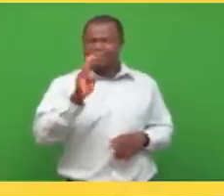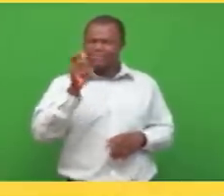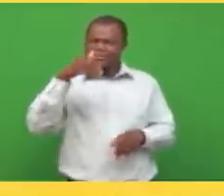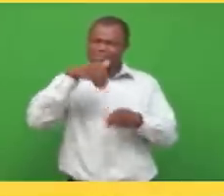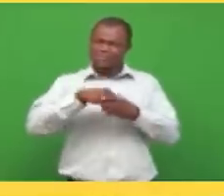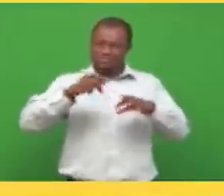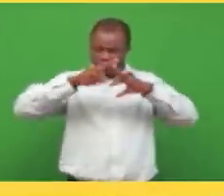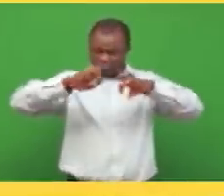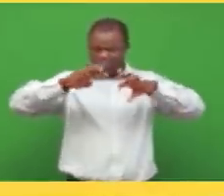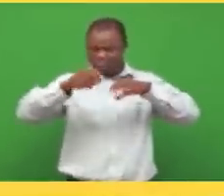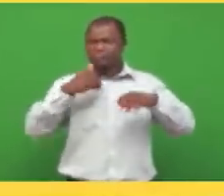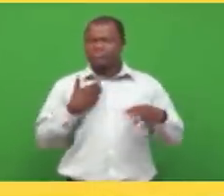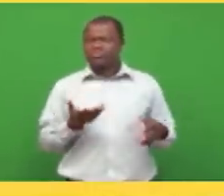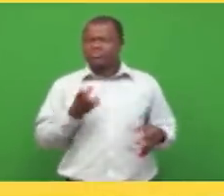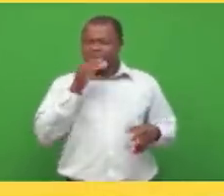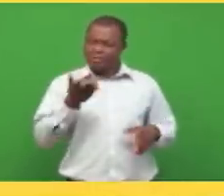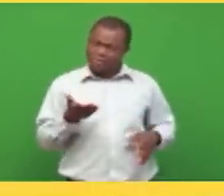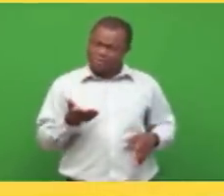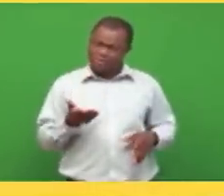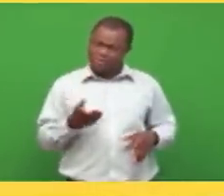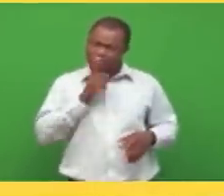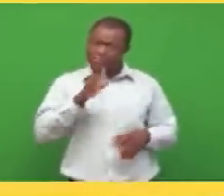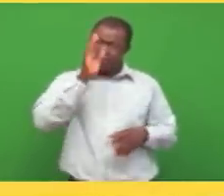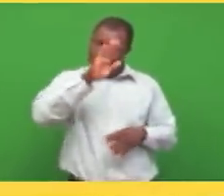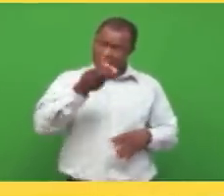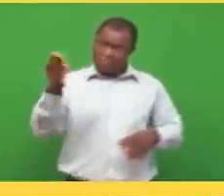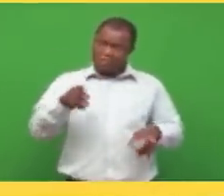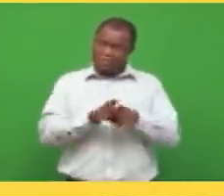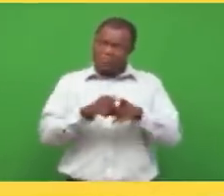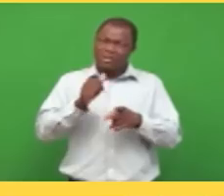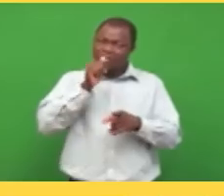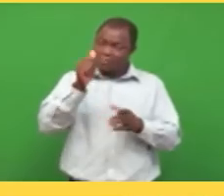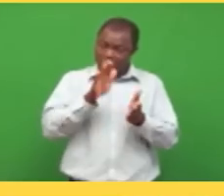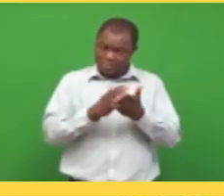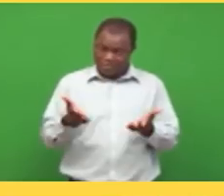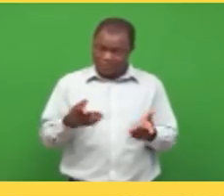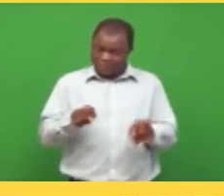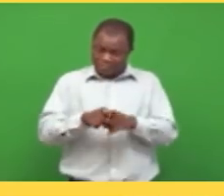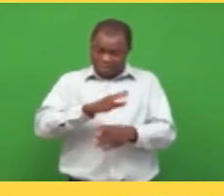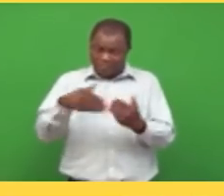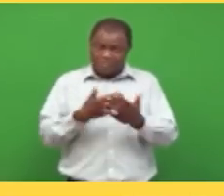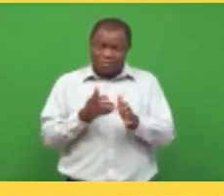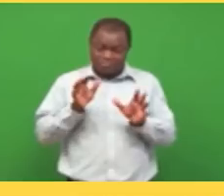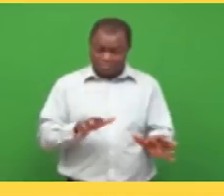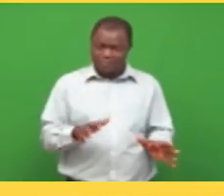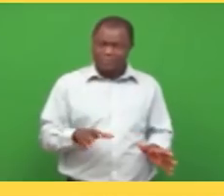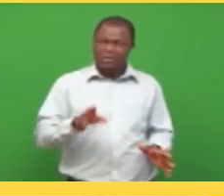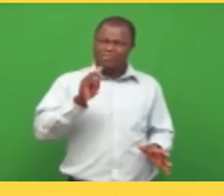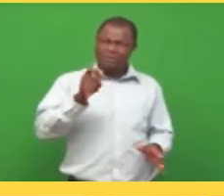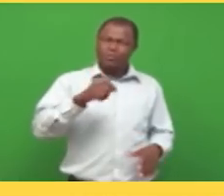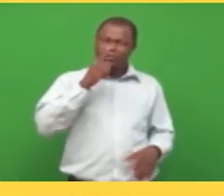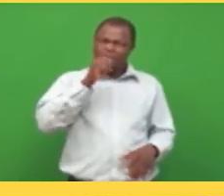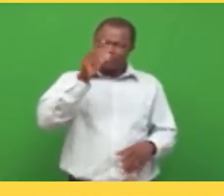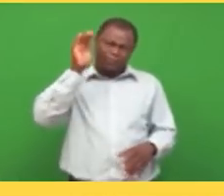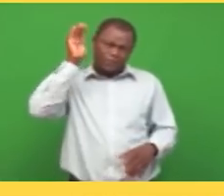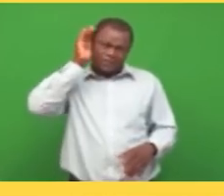yedu netsvakiridzo irikuedza kuti irikuragidza kuti kune vamwe vanenge vasinganyime zvese zvinenge zviripo uchisirwa asi